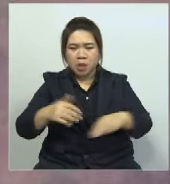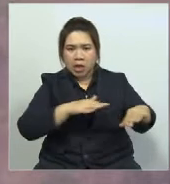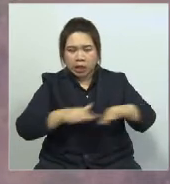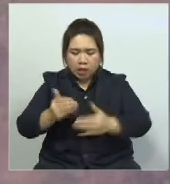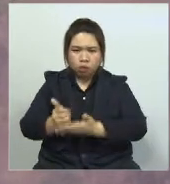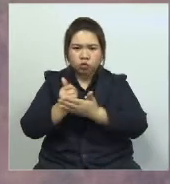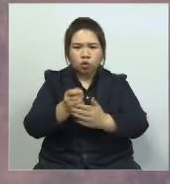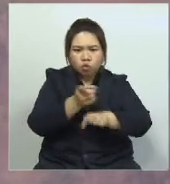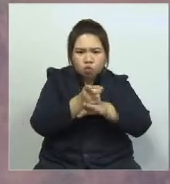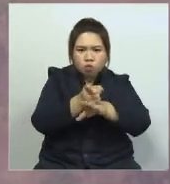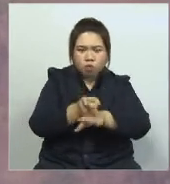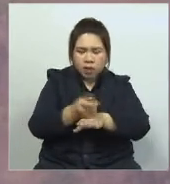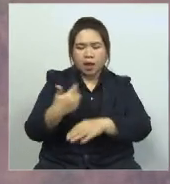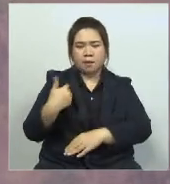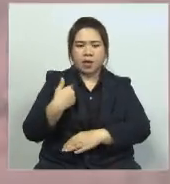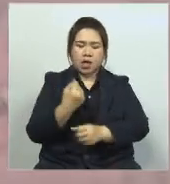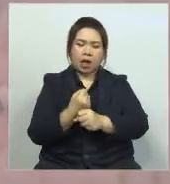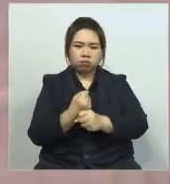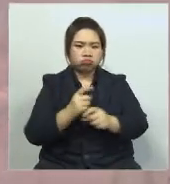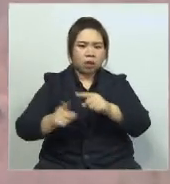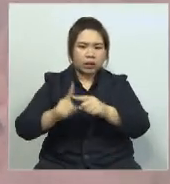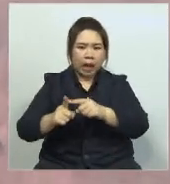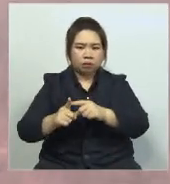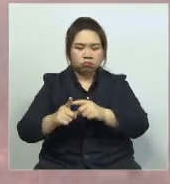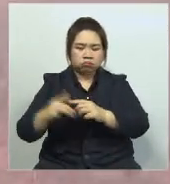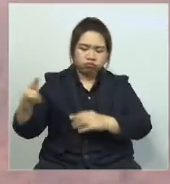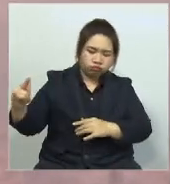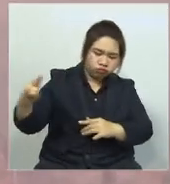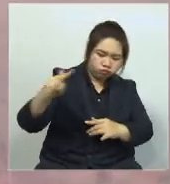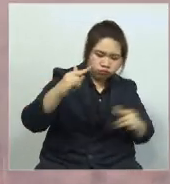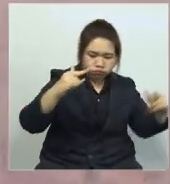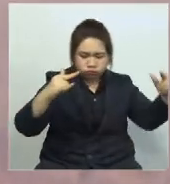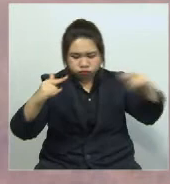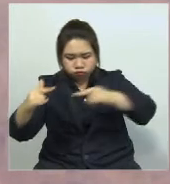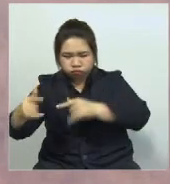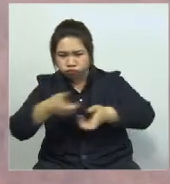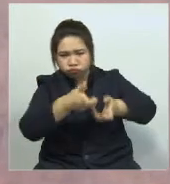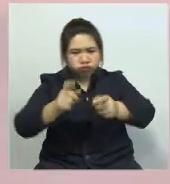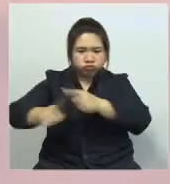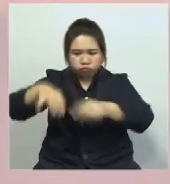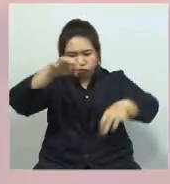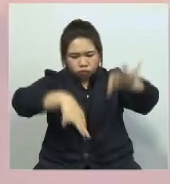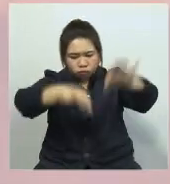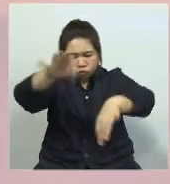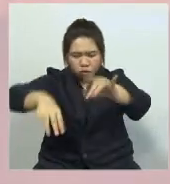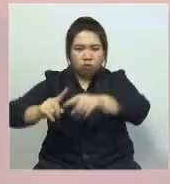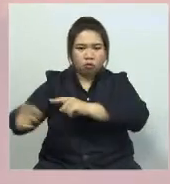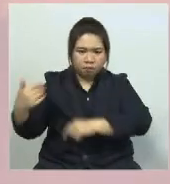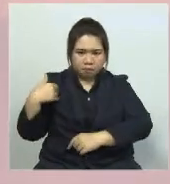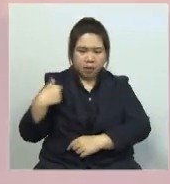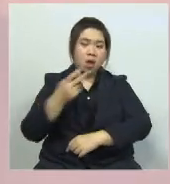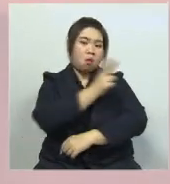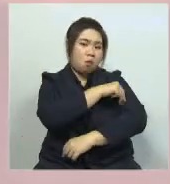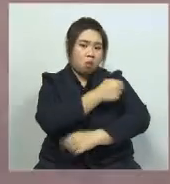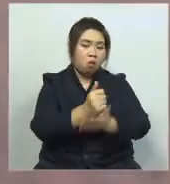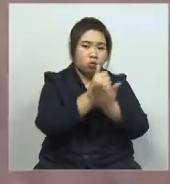นของปืนใหญ่การเคลื่อนที่ประกอบการยิงการโจมตีทางอากาศการสนับสนุนทางอากาศใกล้ชิดการส่งกลับสายแพทย์ท